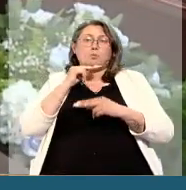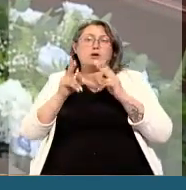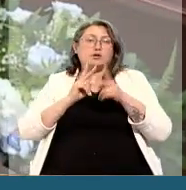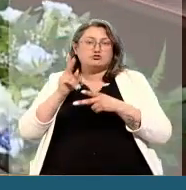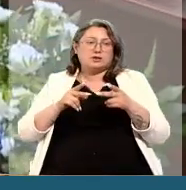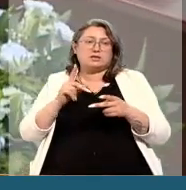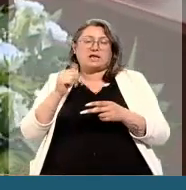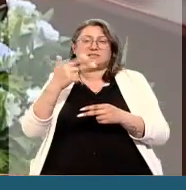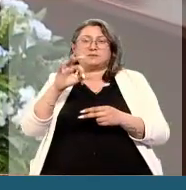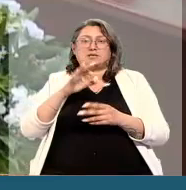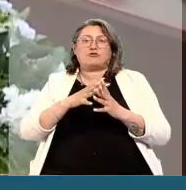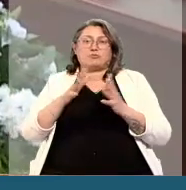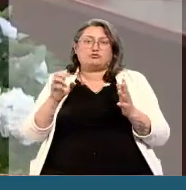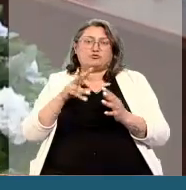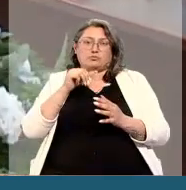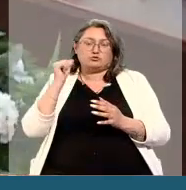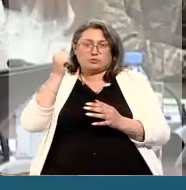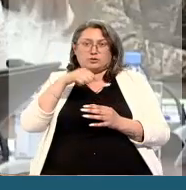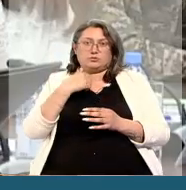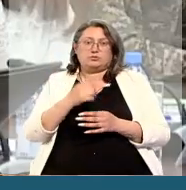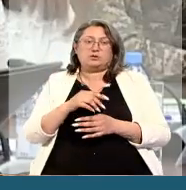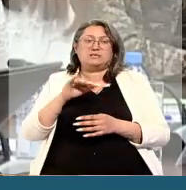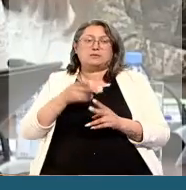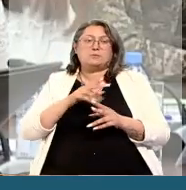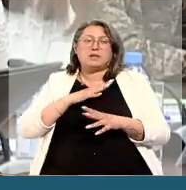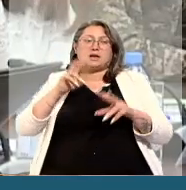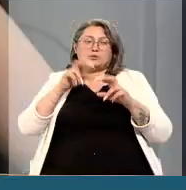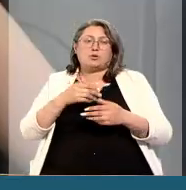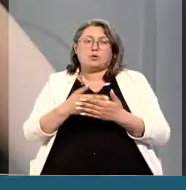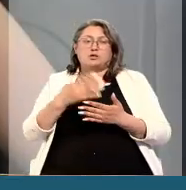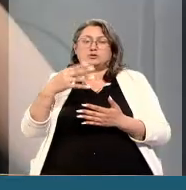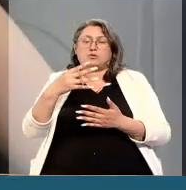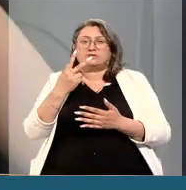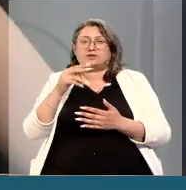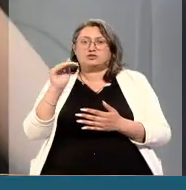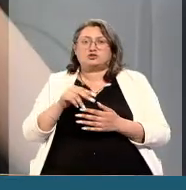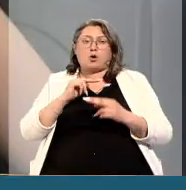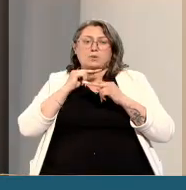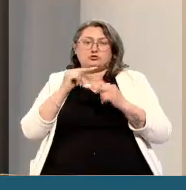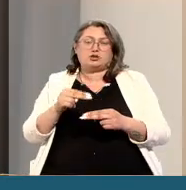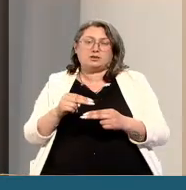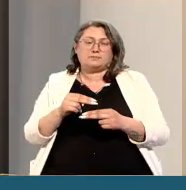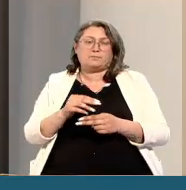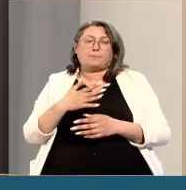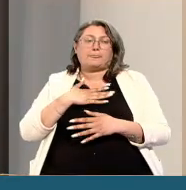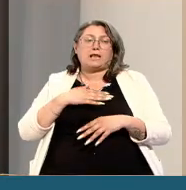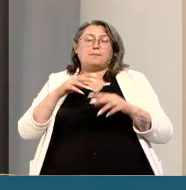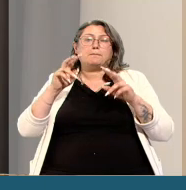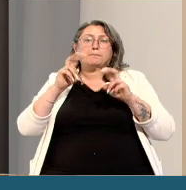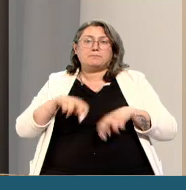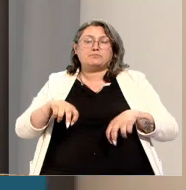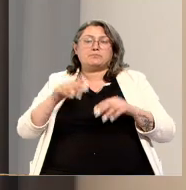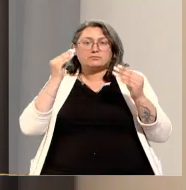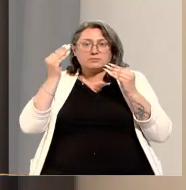обращений, что на 30% больше, чем в прошлом году. Из них было рассмотрено порядка 42 тысяч обращений. Мы проводили анализ